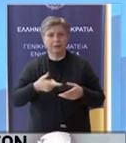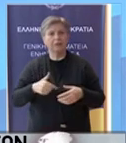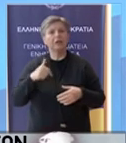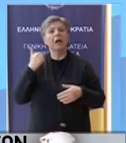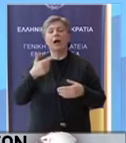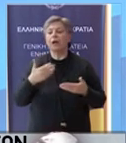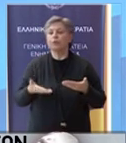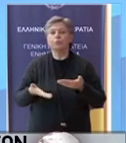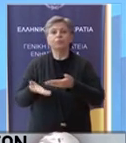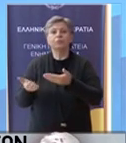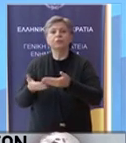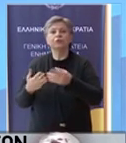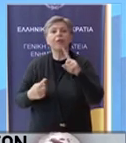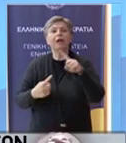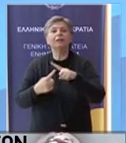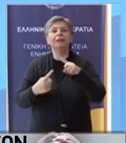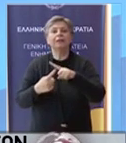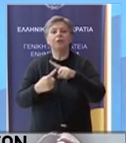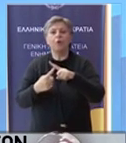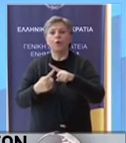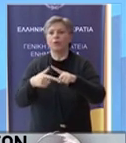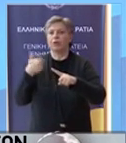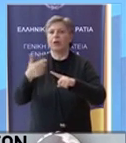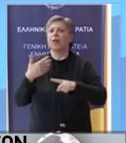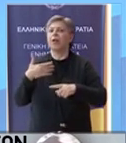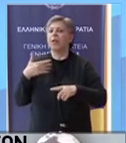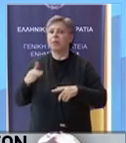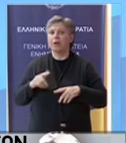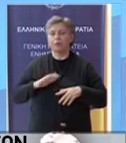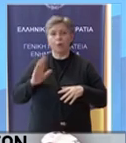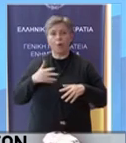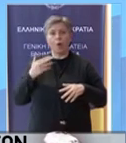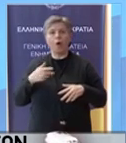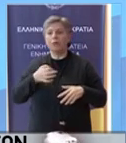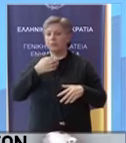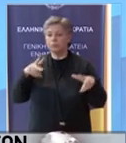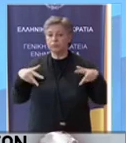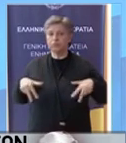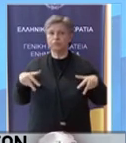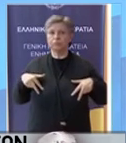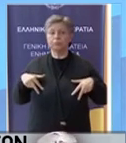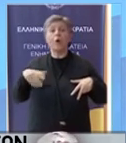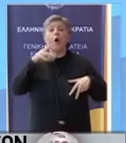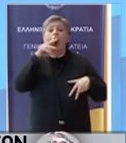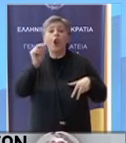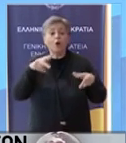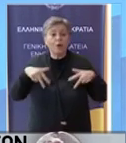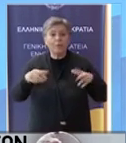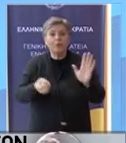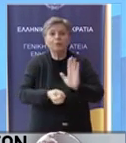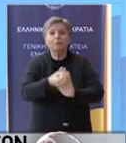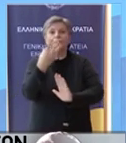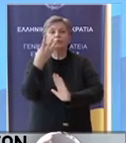την δημόσια διοίκηση έχει δώσει συγχαρητήρια στην ελληνική κυβέρνηση, καθώς η δημιουργία ακριβώς αυτού του Υπουργείου